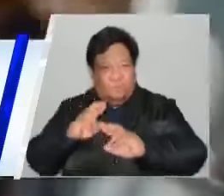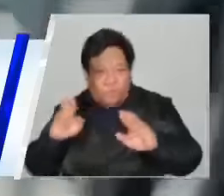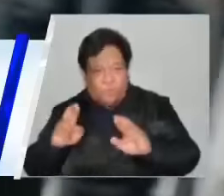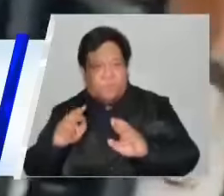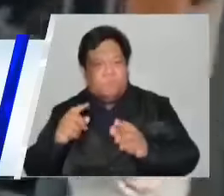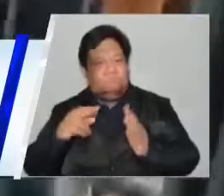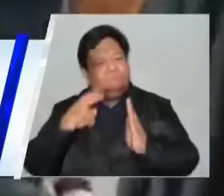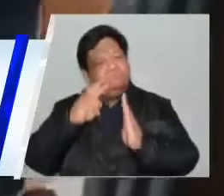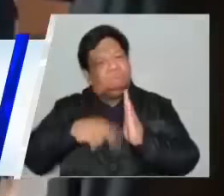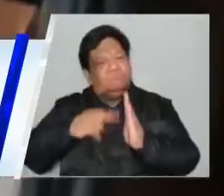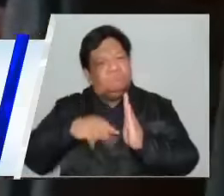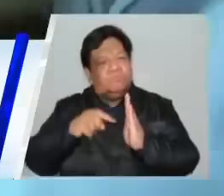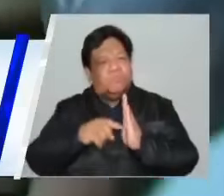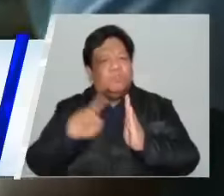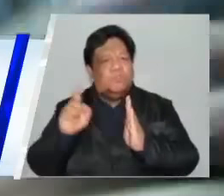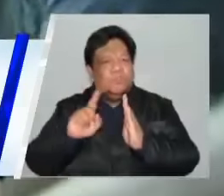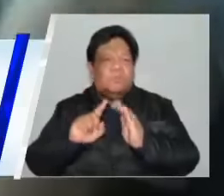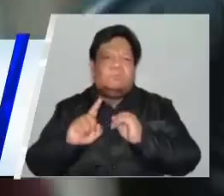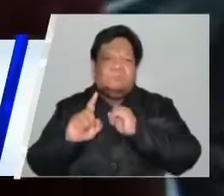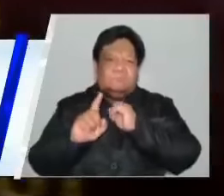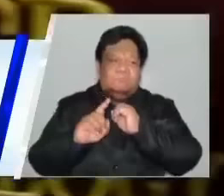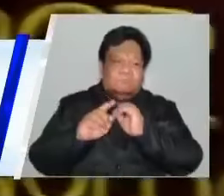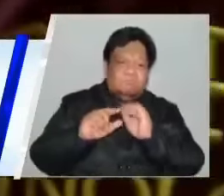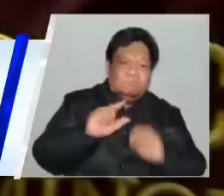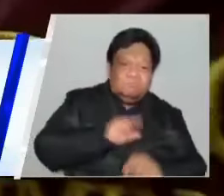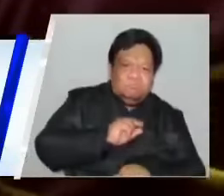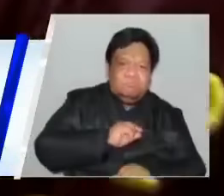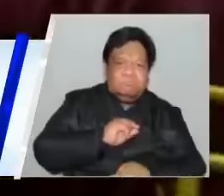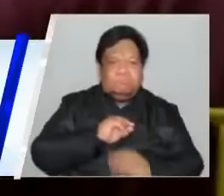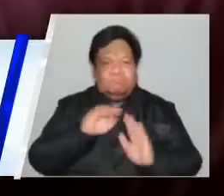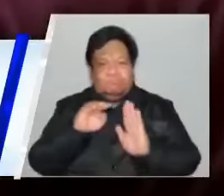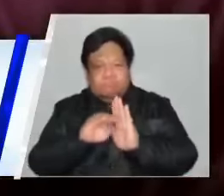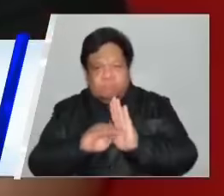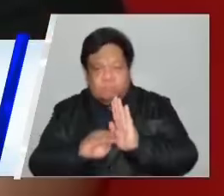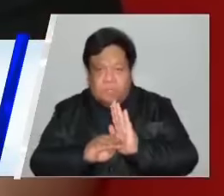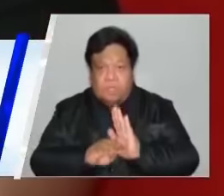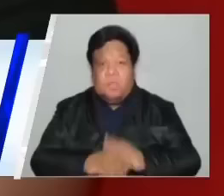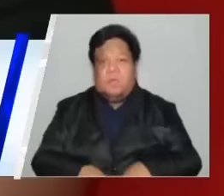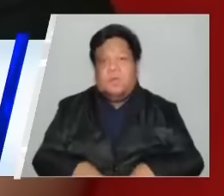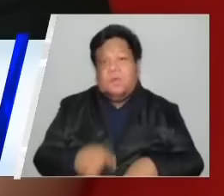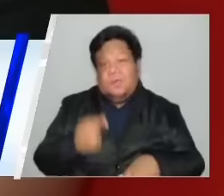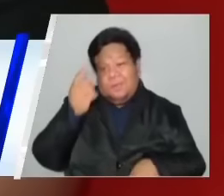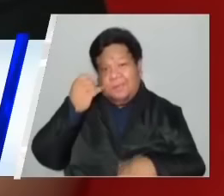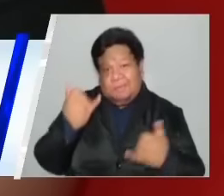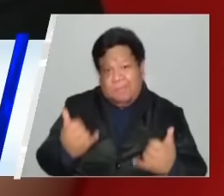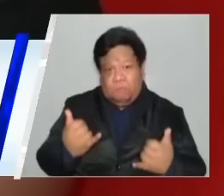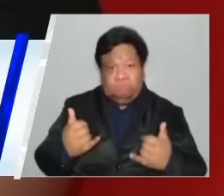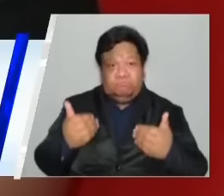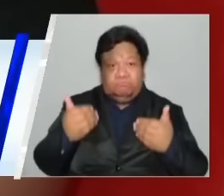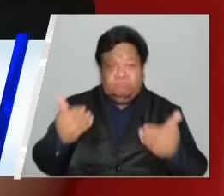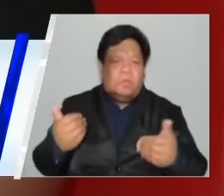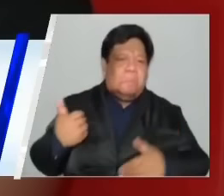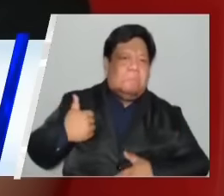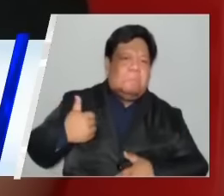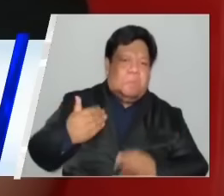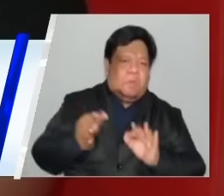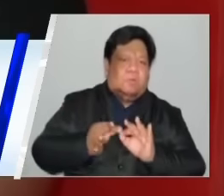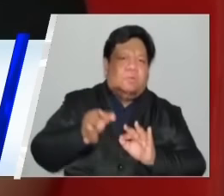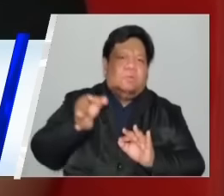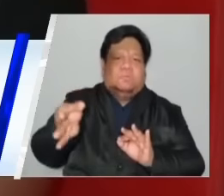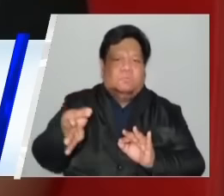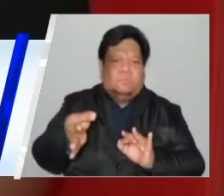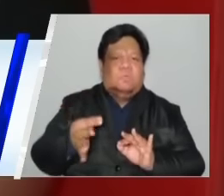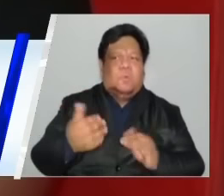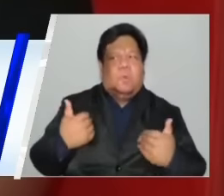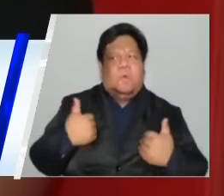to quash ng kampo ni Neri para sa kasong syndicated estafa. Naka-confine ngayon ang aktres sa isang ospital